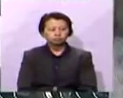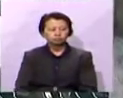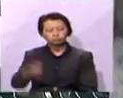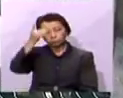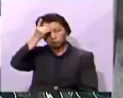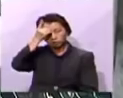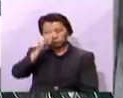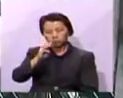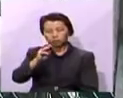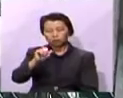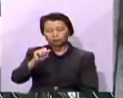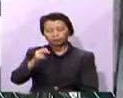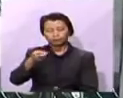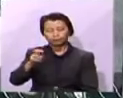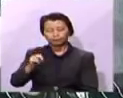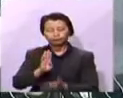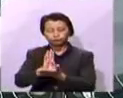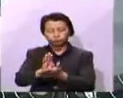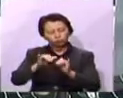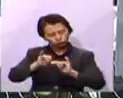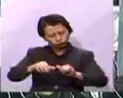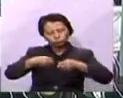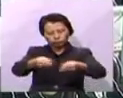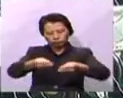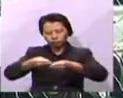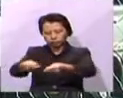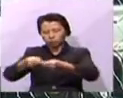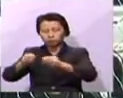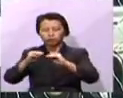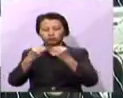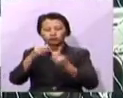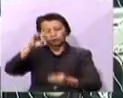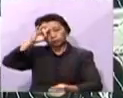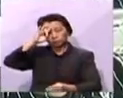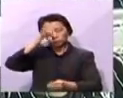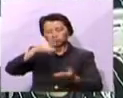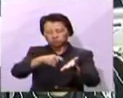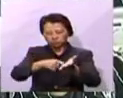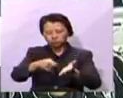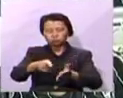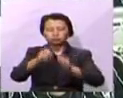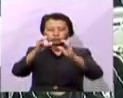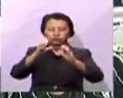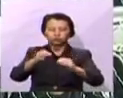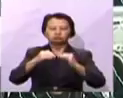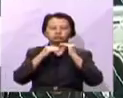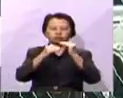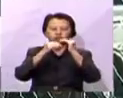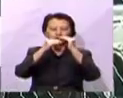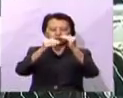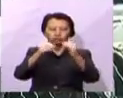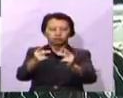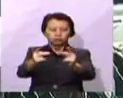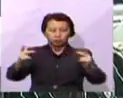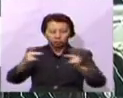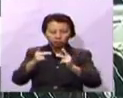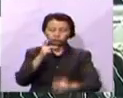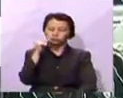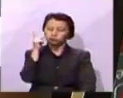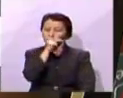Dato' M. Samantha berkata bantuan akan terus disalur kepada masyarakat India yang memerlukan secara berperingkat di kawasan